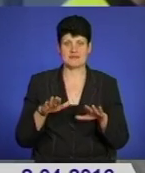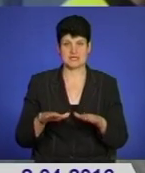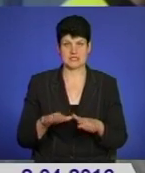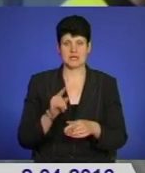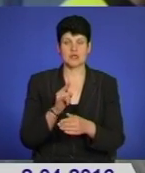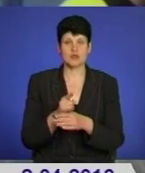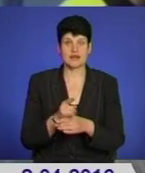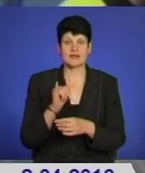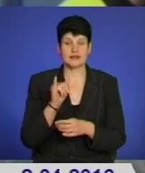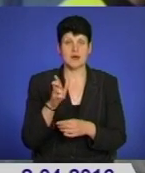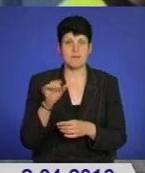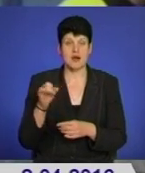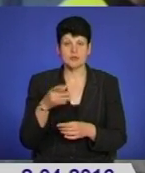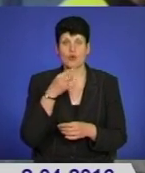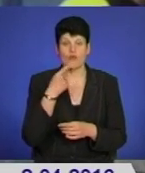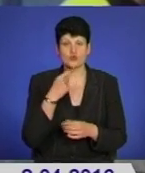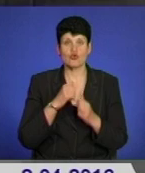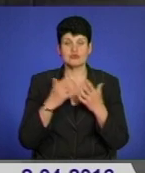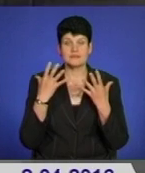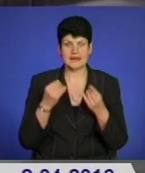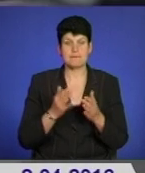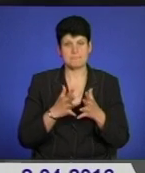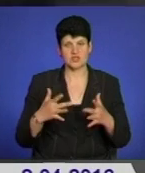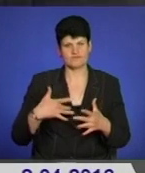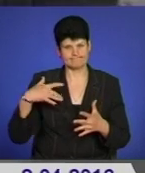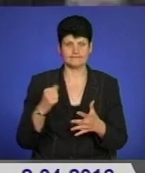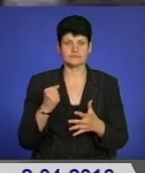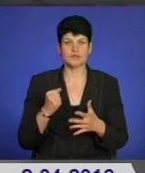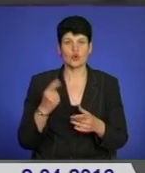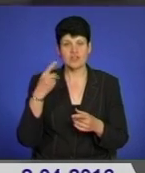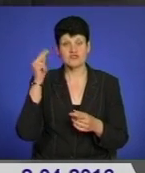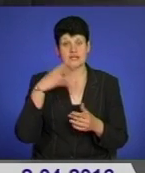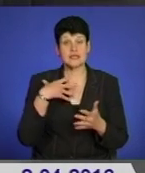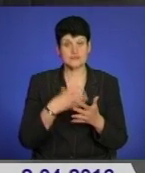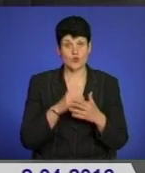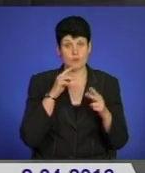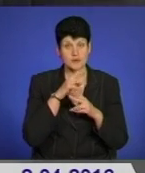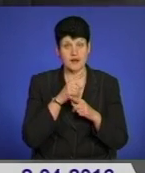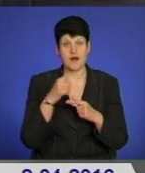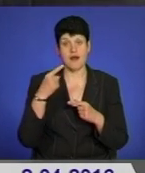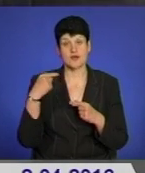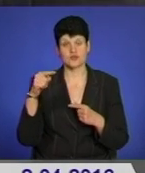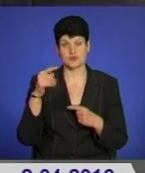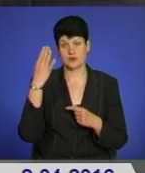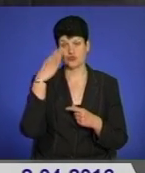Ірина Баган каже, що з кожним днем водії стають більш дисципліновані. Одні вчаться на власних помилках, а інші – на чужих.